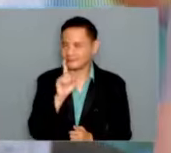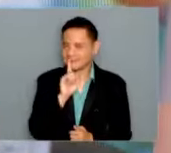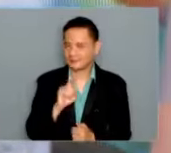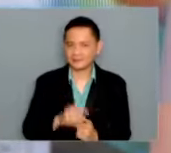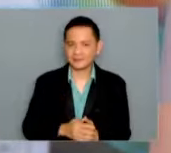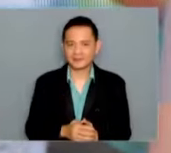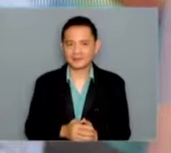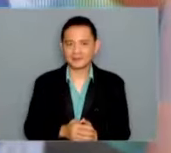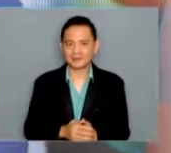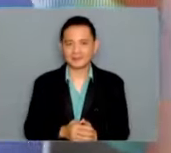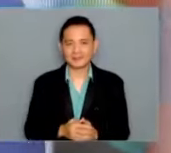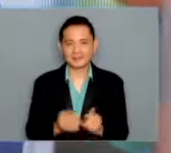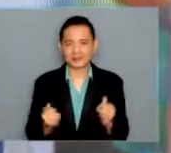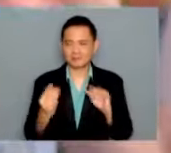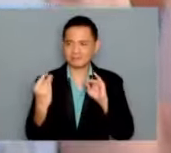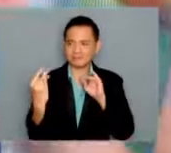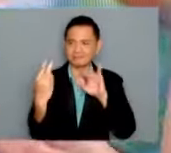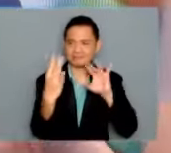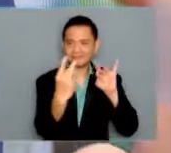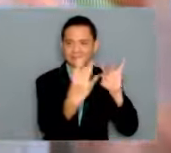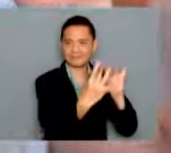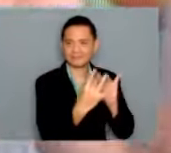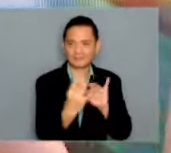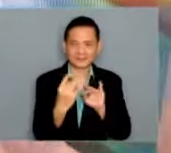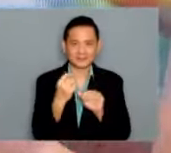kinalakihan na kita. Ala!